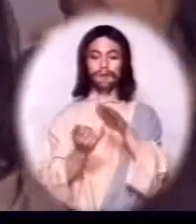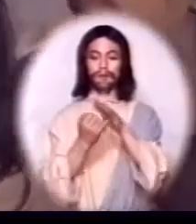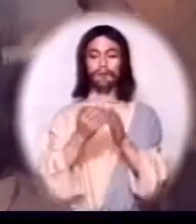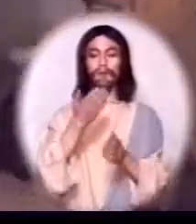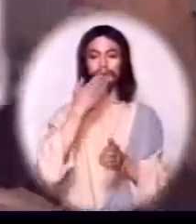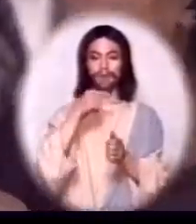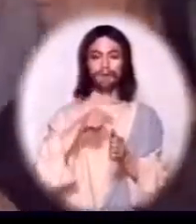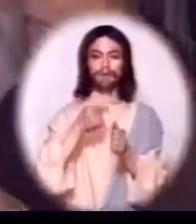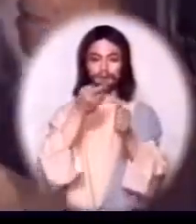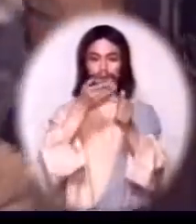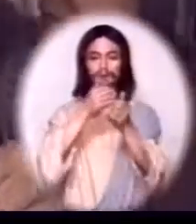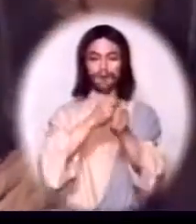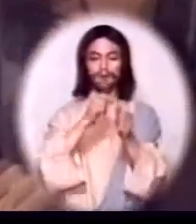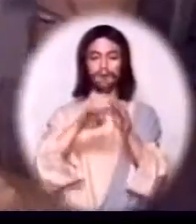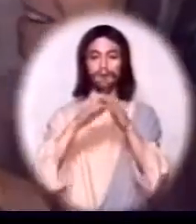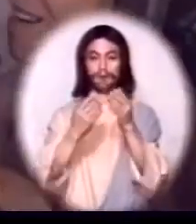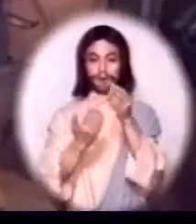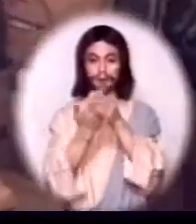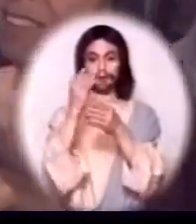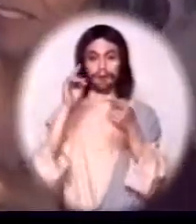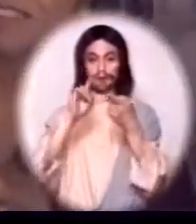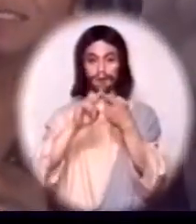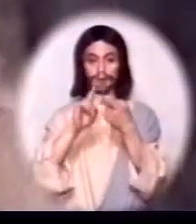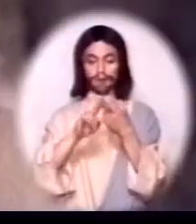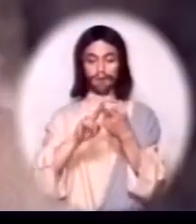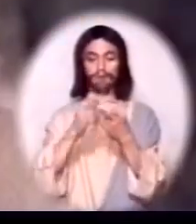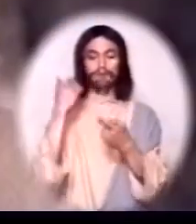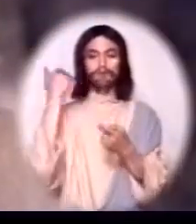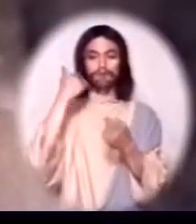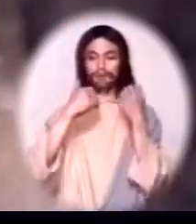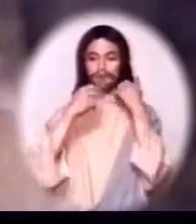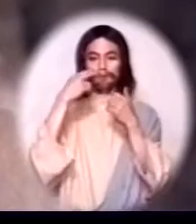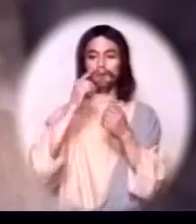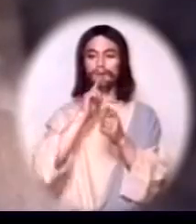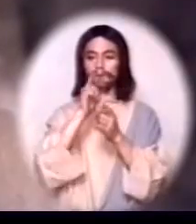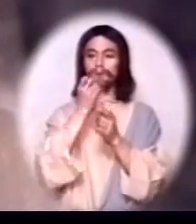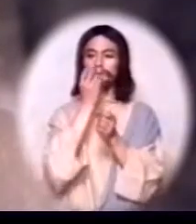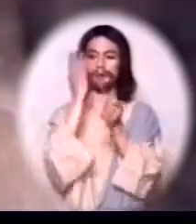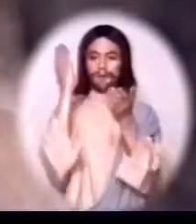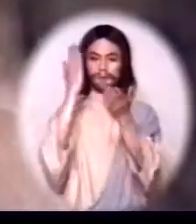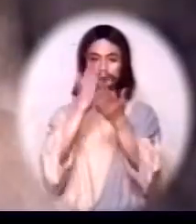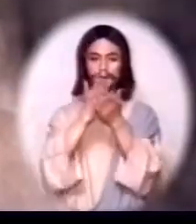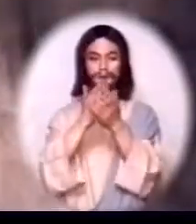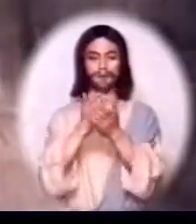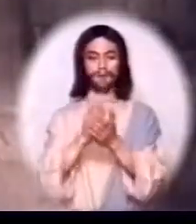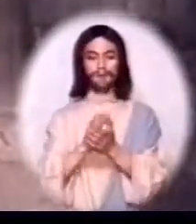소녀에게 먹을 것을 주어라. 그리고 여기서 일어난 일을 누구에게도 말하지 말라.